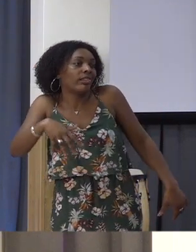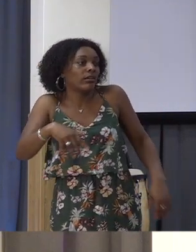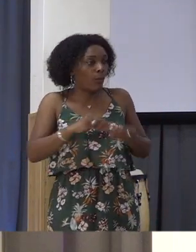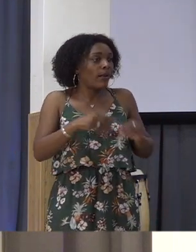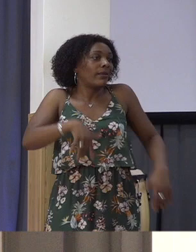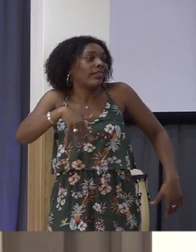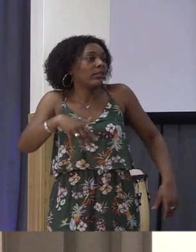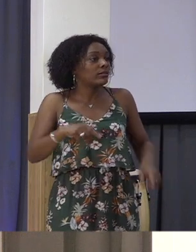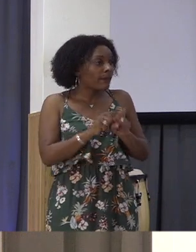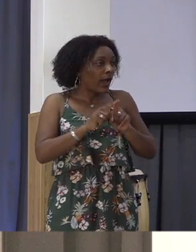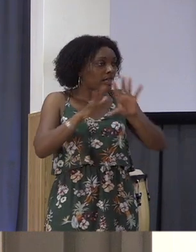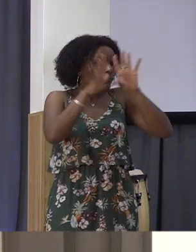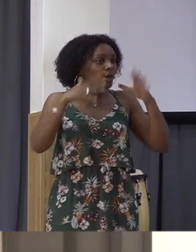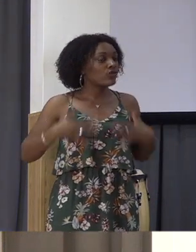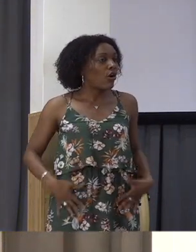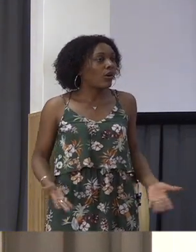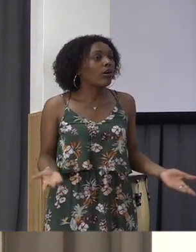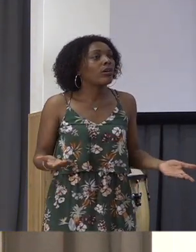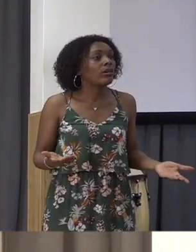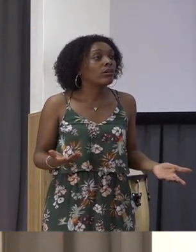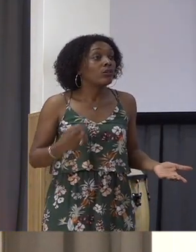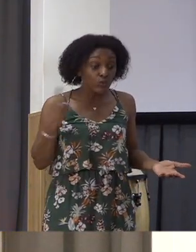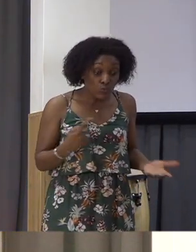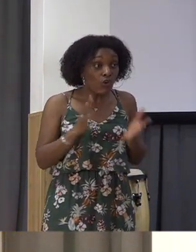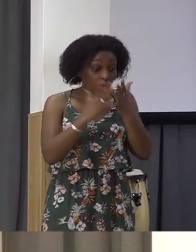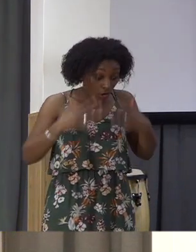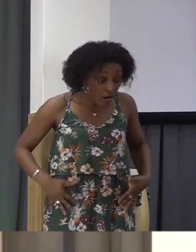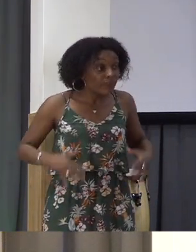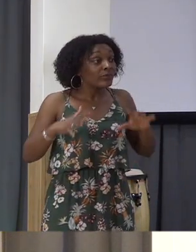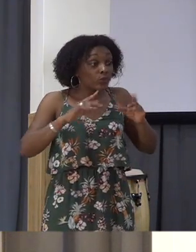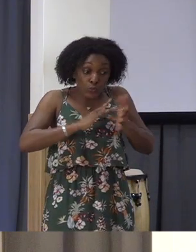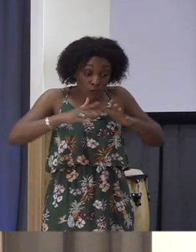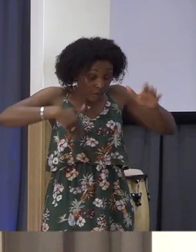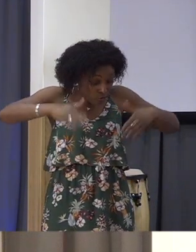Je reviens à l'image tout à l'heure. Nous sommes le corps de Christ.